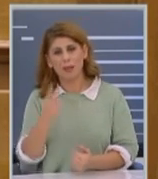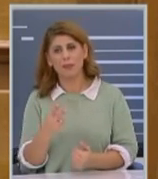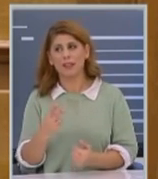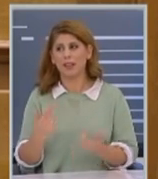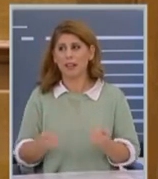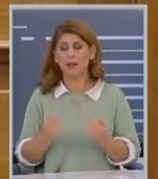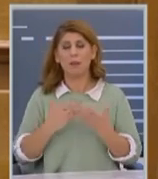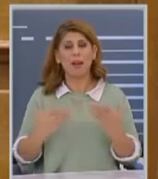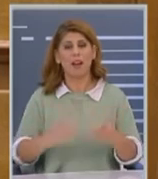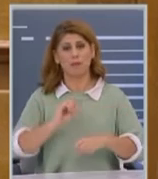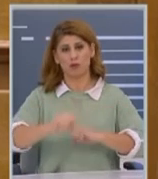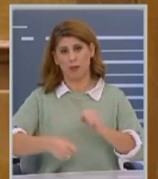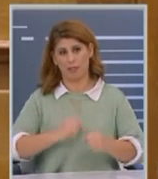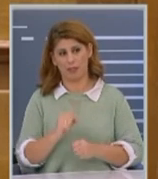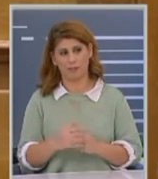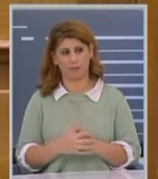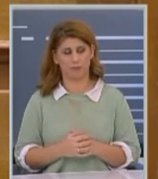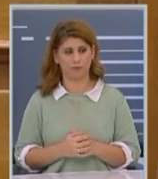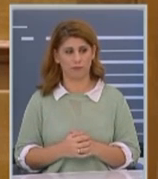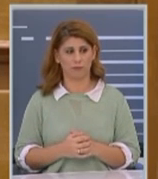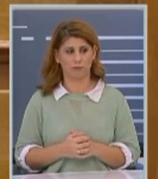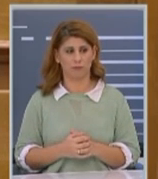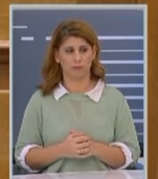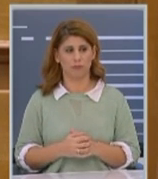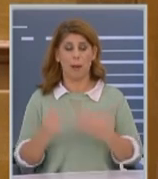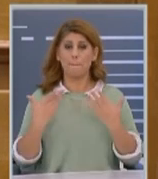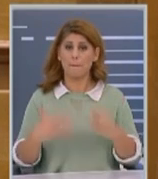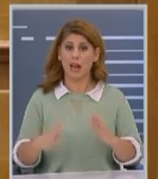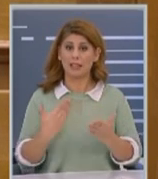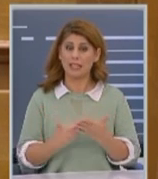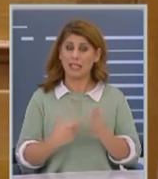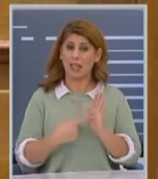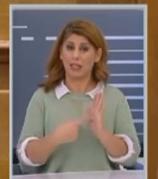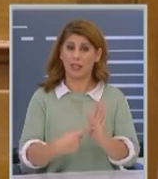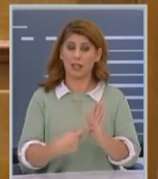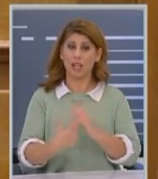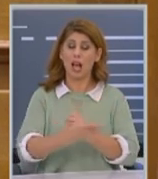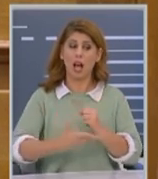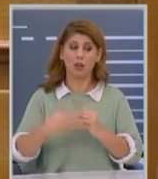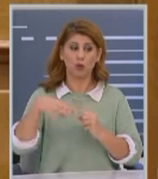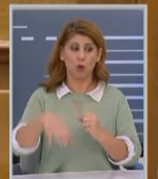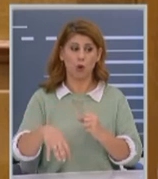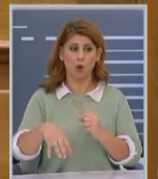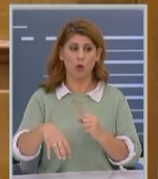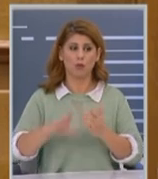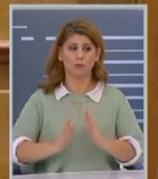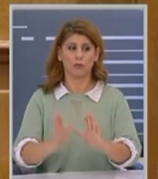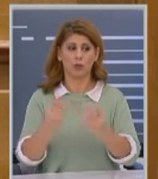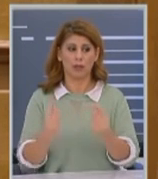κάνουμε μια μεγάλη προσπάθεια. Ήδη τα στοιχεία δείχνουν ότι ο αγροτικός χώρος πηγαίνει καλά.